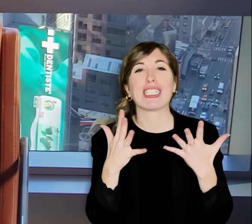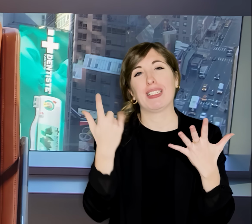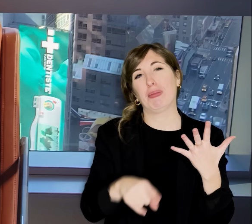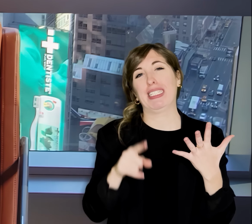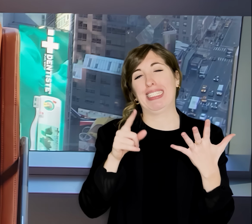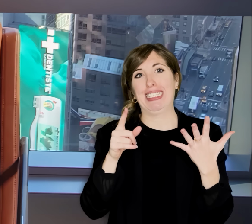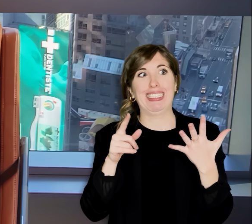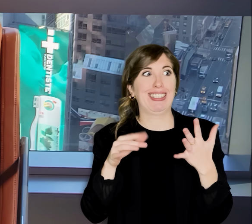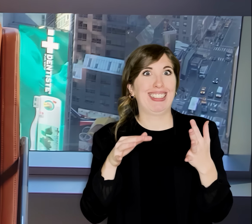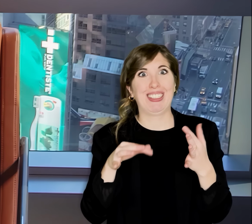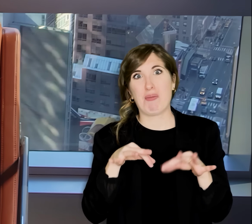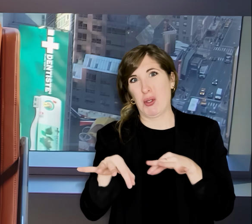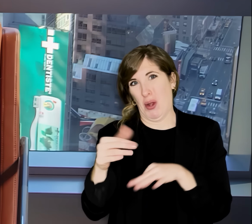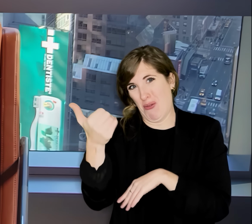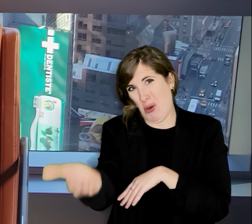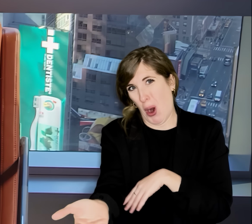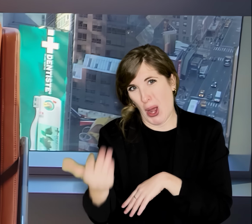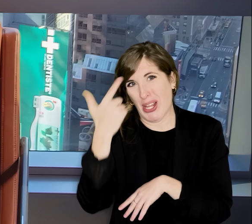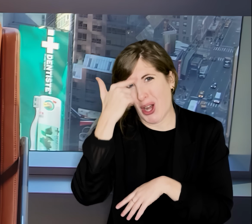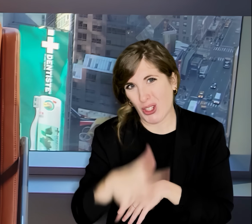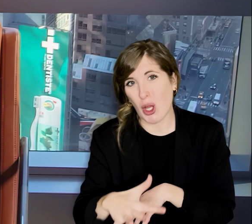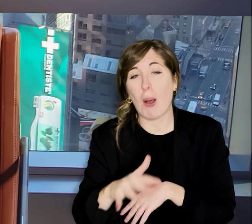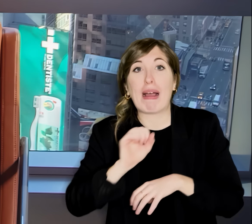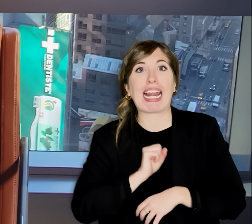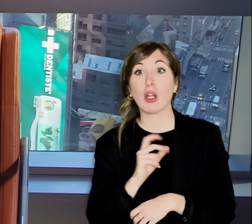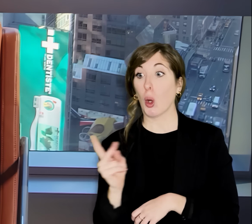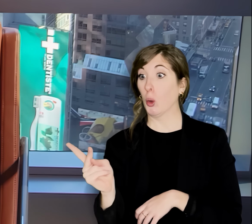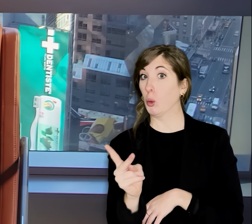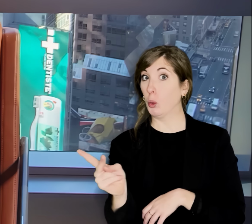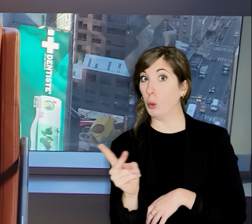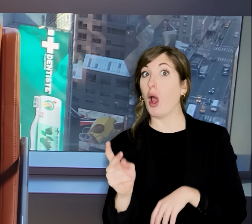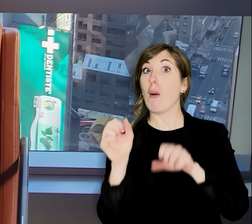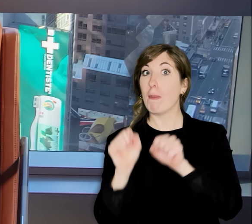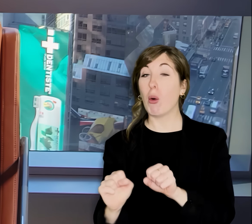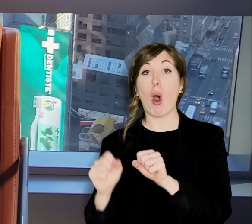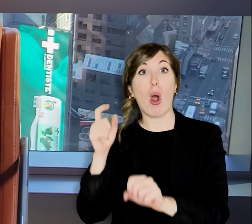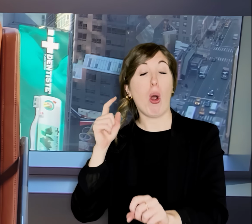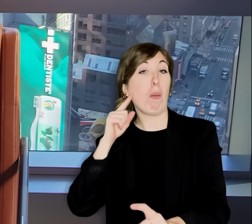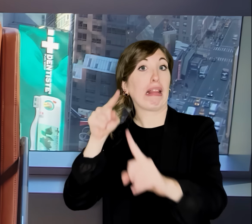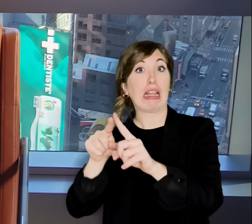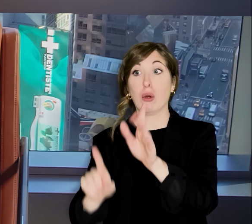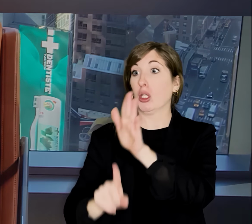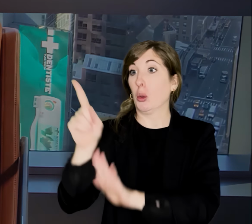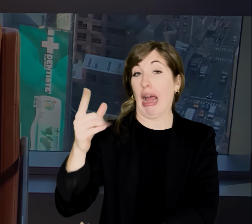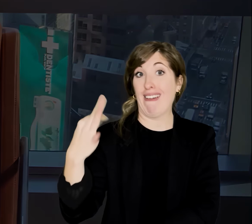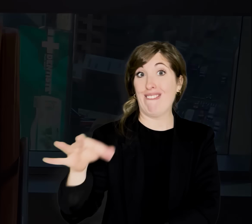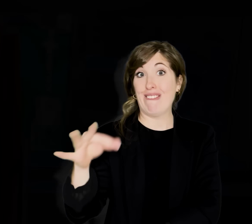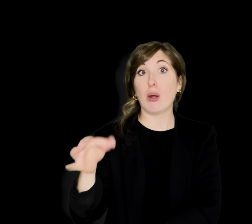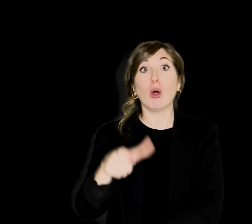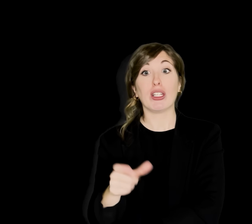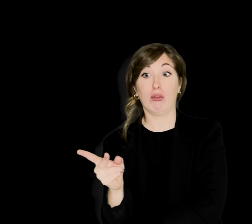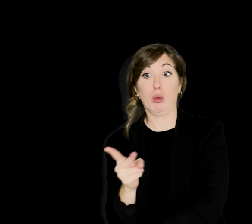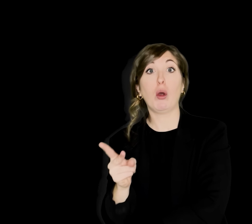righe Ma penso che possono fare di più loro in questi termini perché per son persone